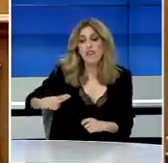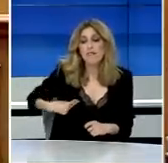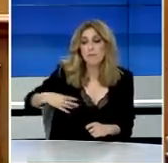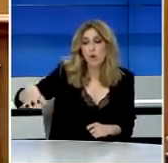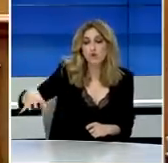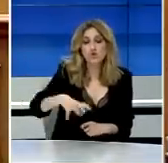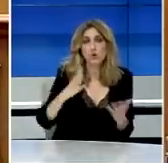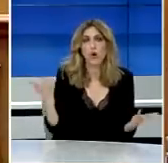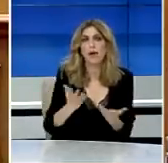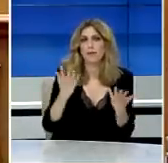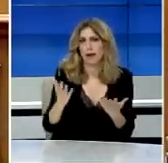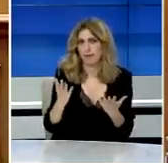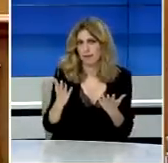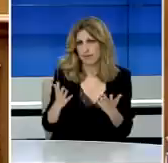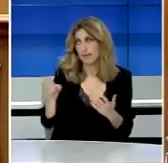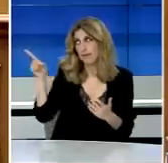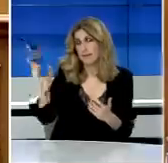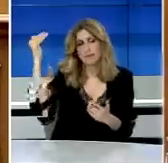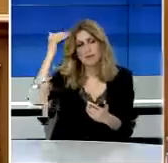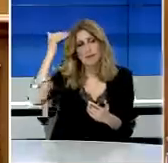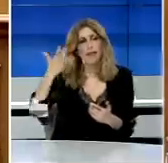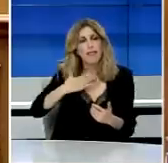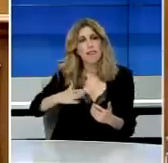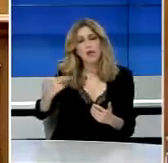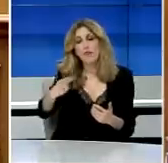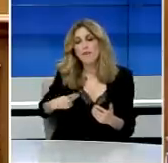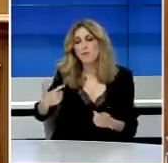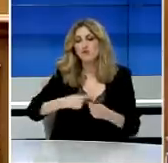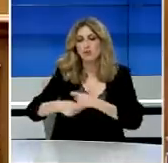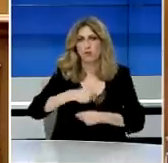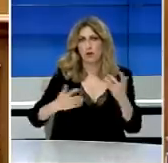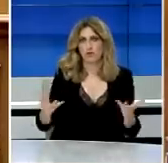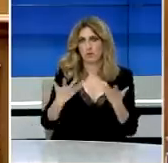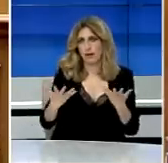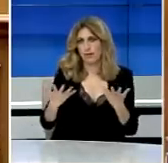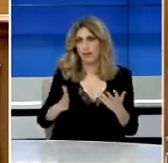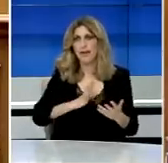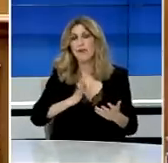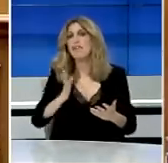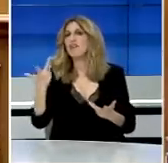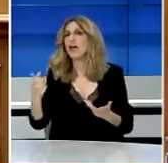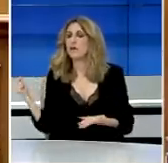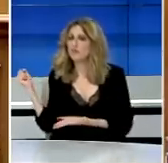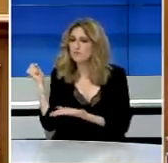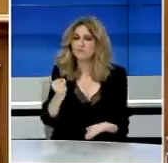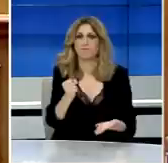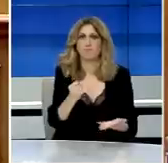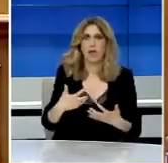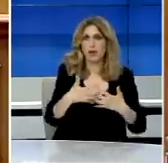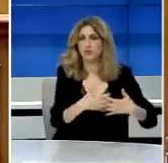κάνουν μια καθαρή παραγωγική επένδυση, ένα νέο εργοστάσιο, μια νέα βιομηχανία. Με το πρόσχημα